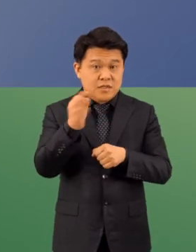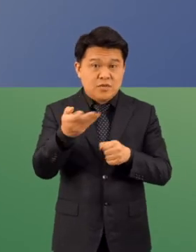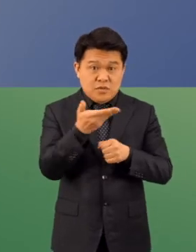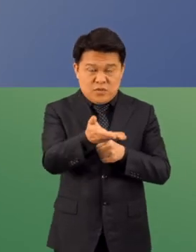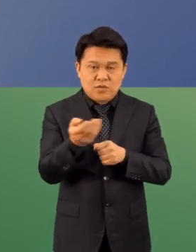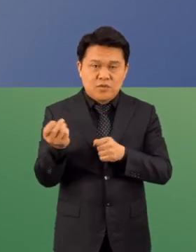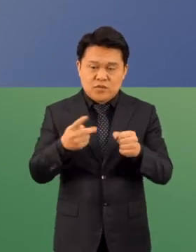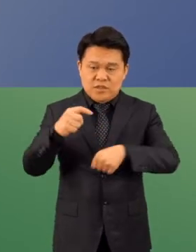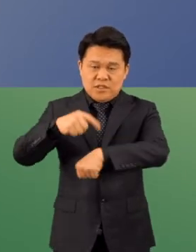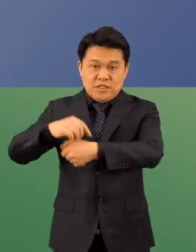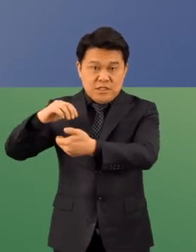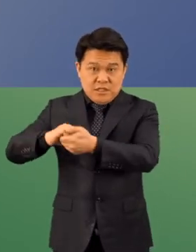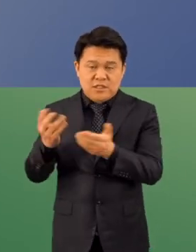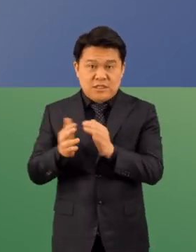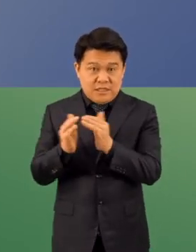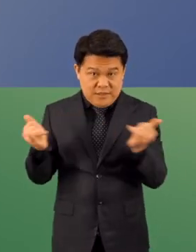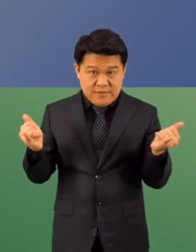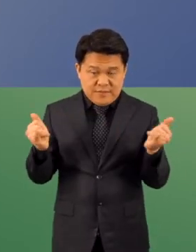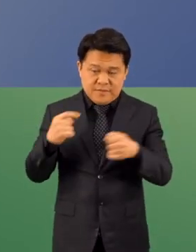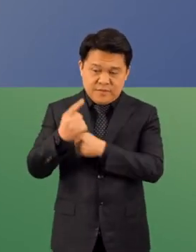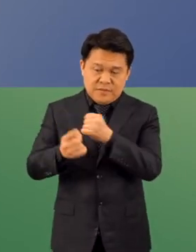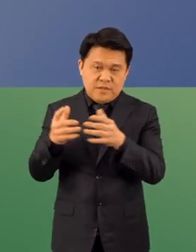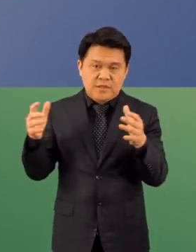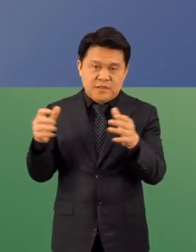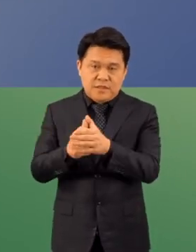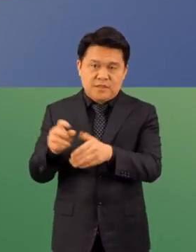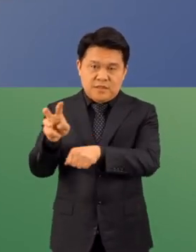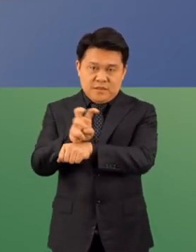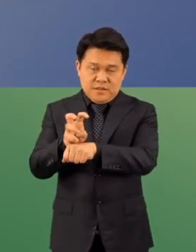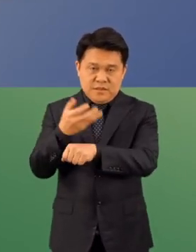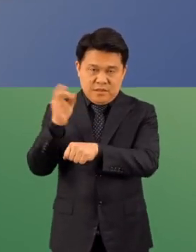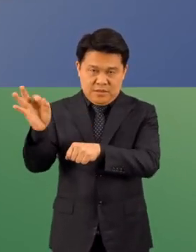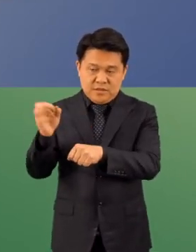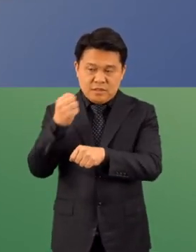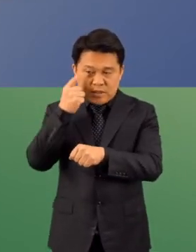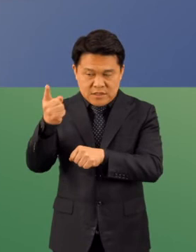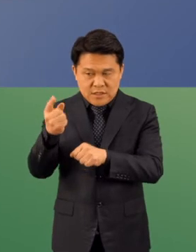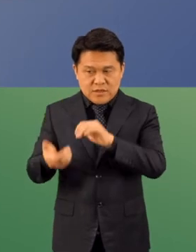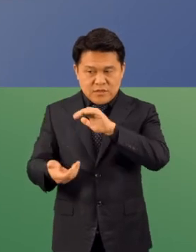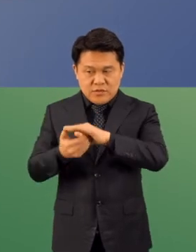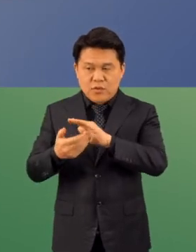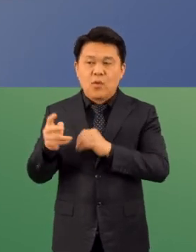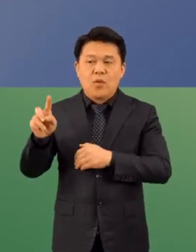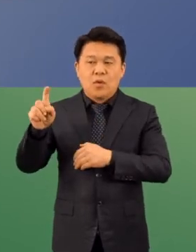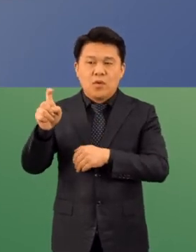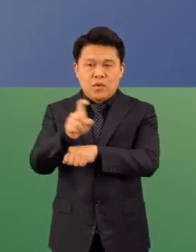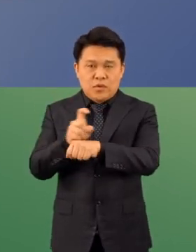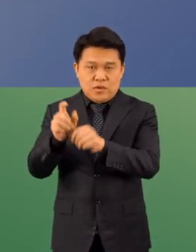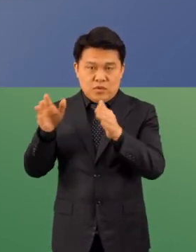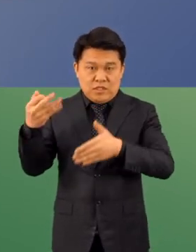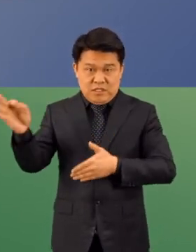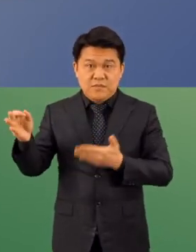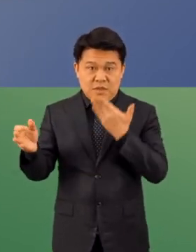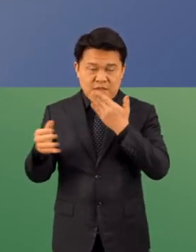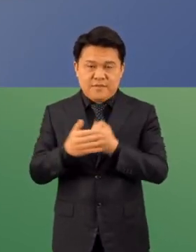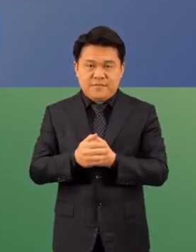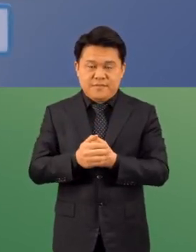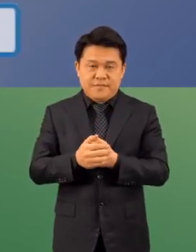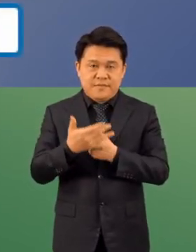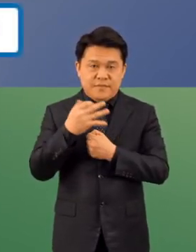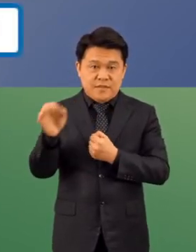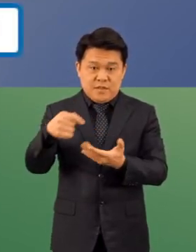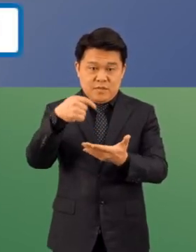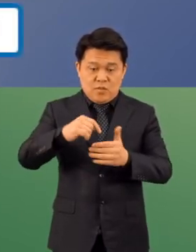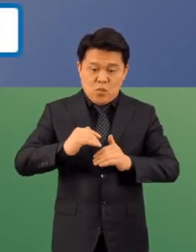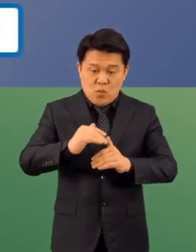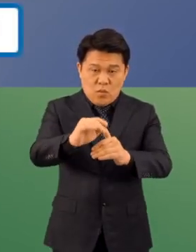인정되며 시간제로 일하는 사람은 1년에 30시간, 한 달에 10시간까지 인정됩니다.